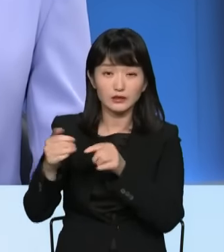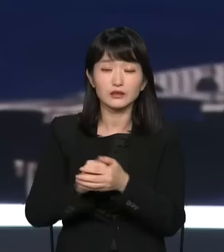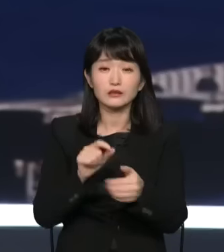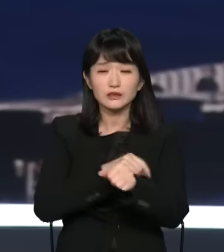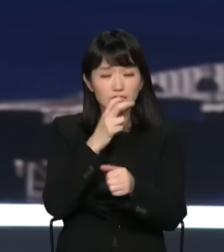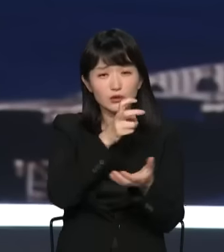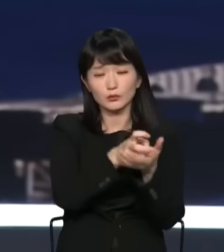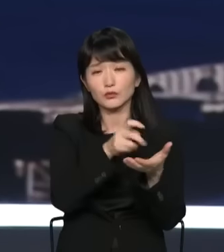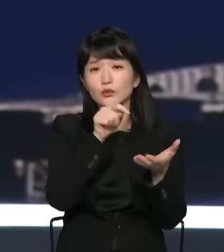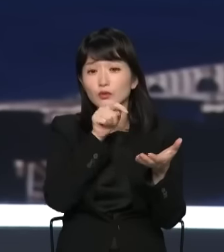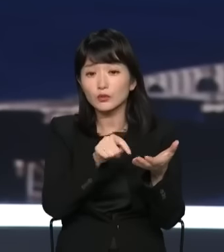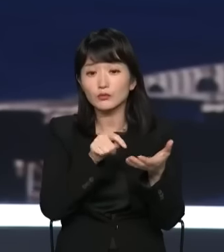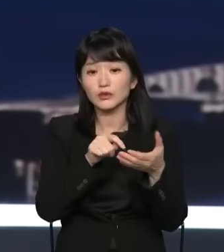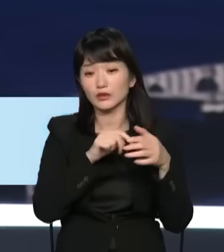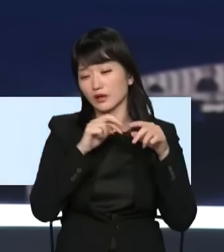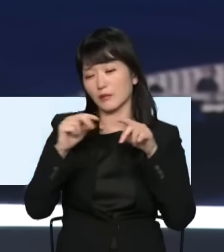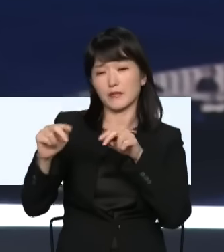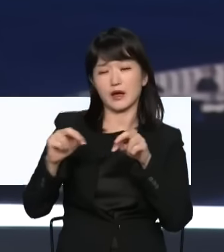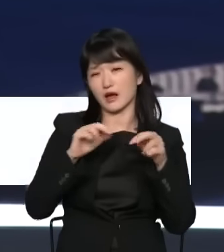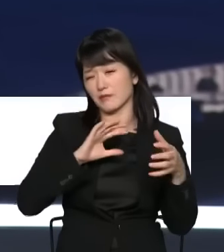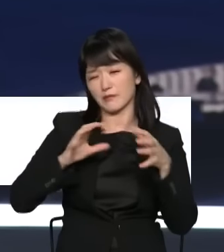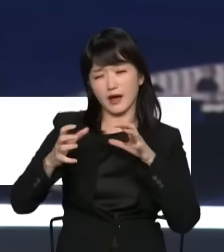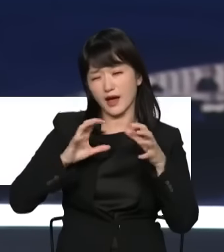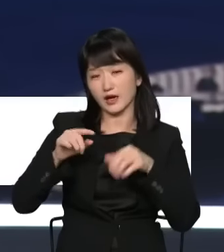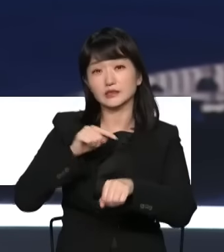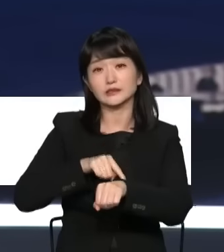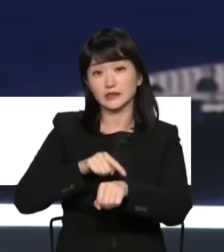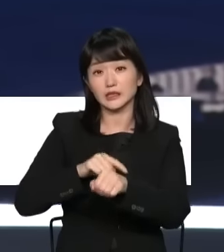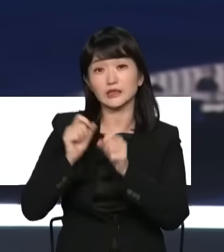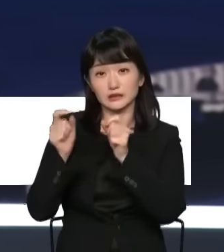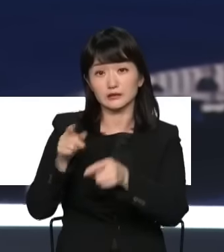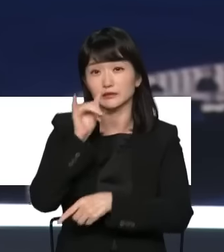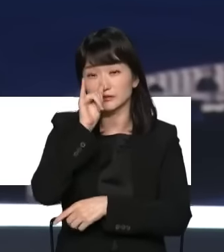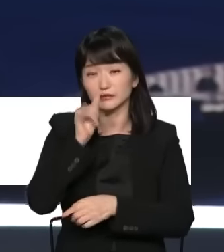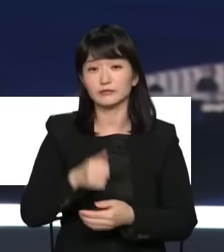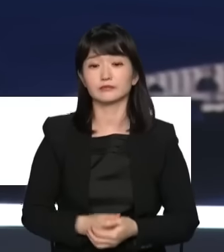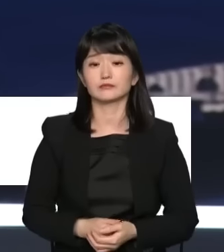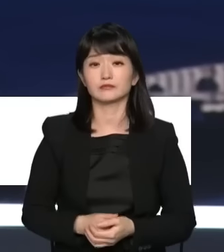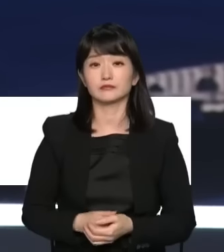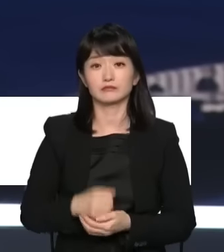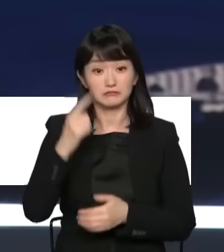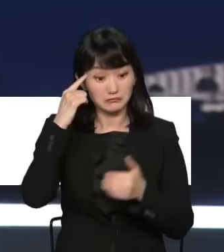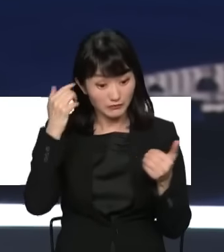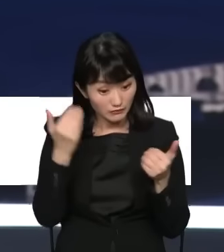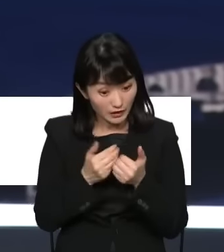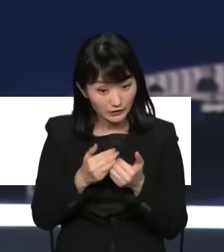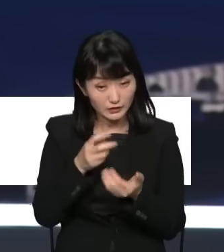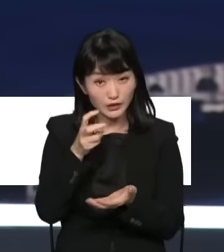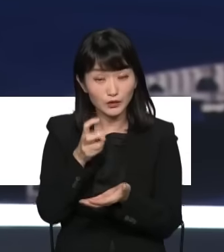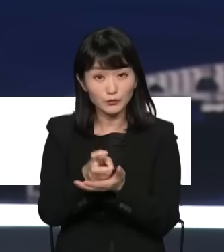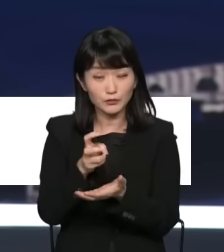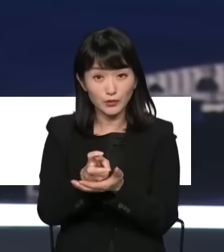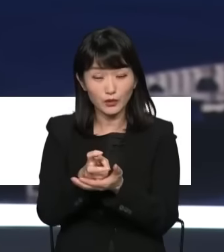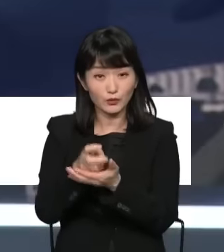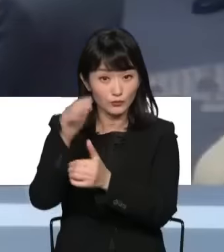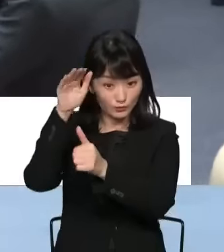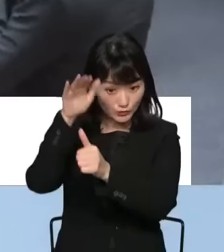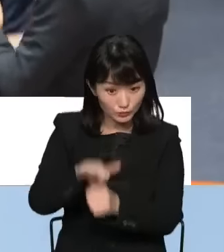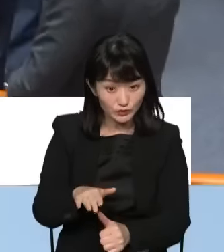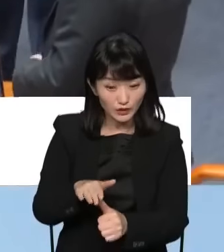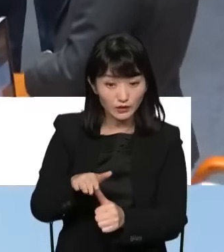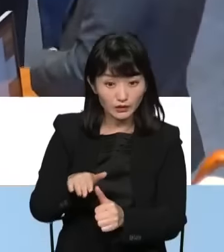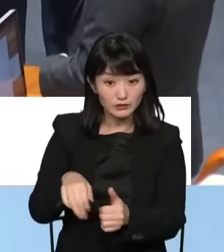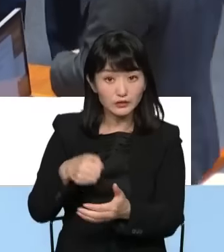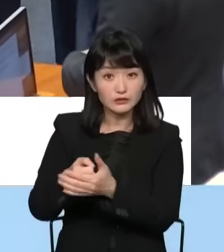법안에 대해서 토론할 수 있는 시간과 기회가 있었고 반대 부결하다 당론을 정할 때